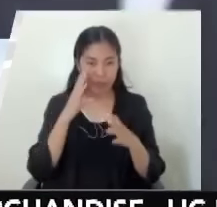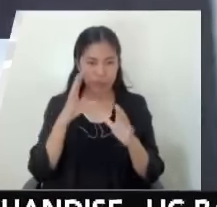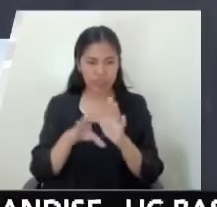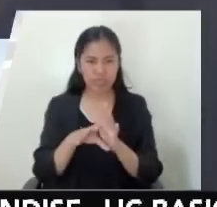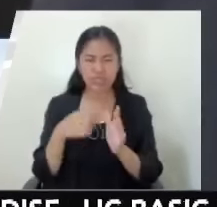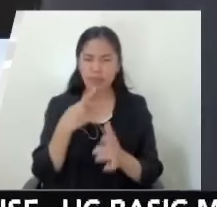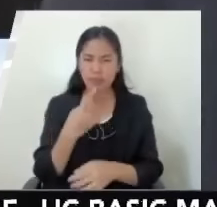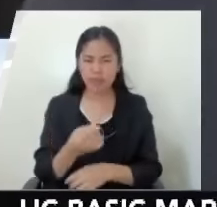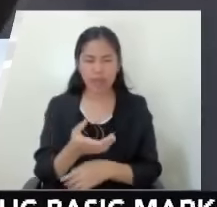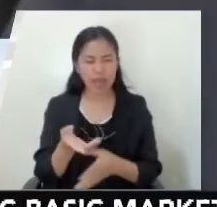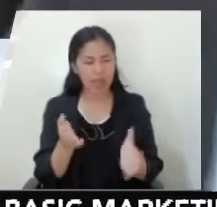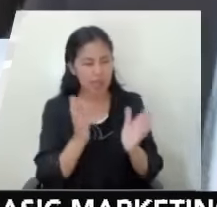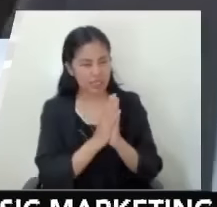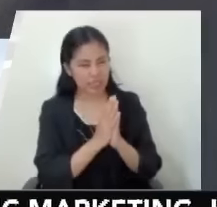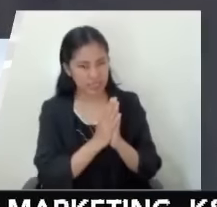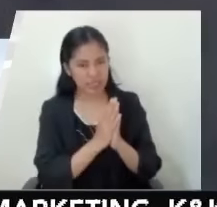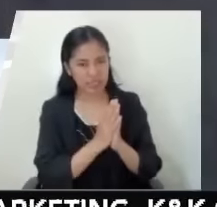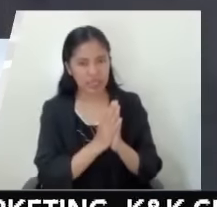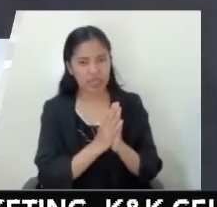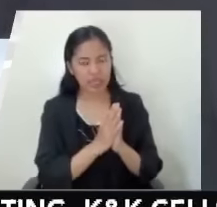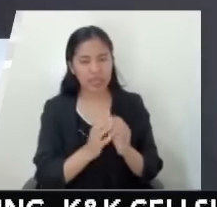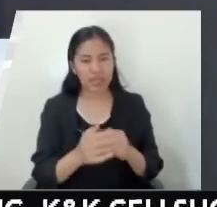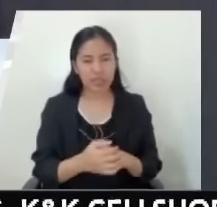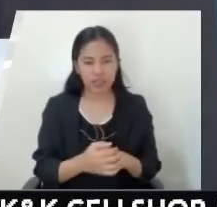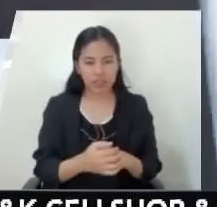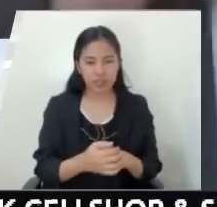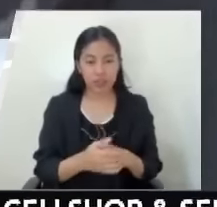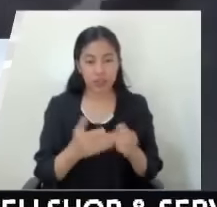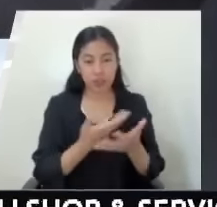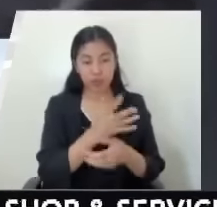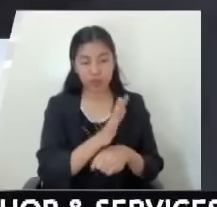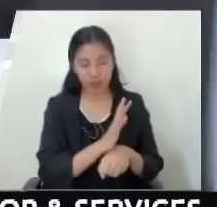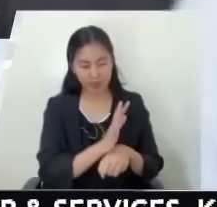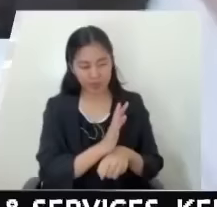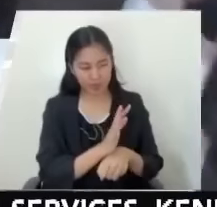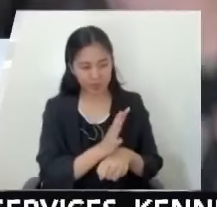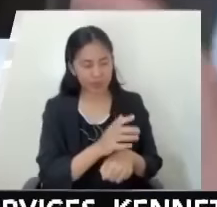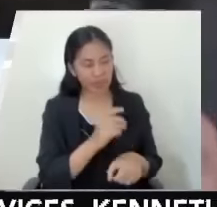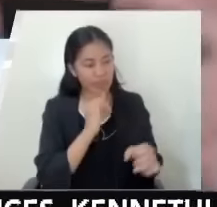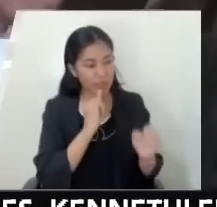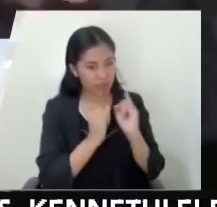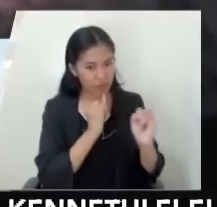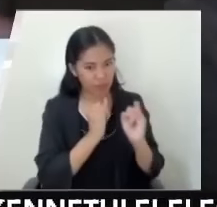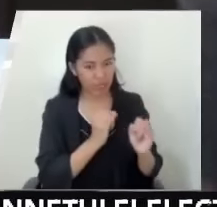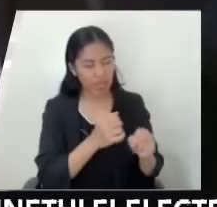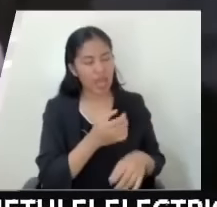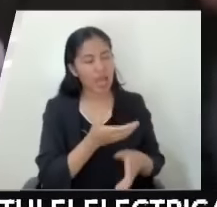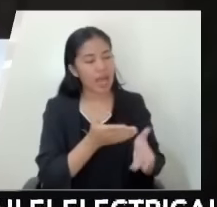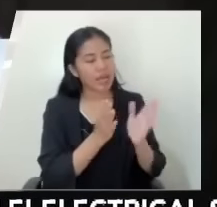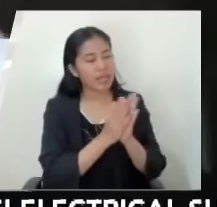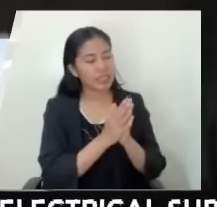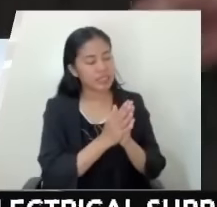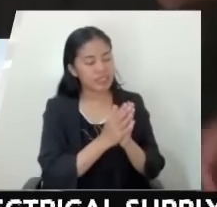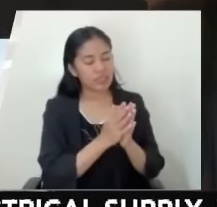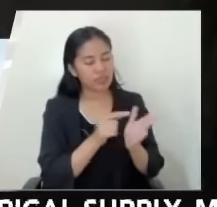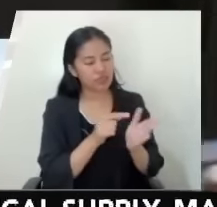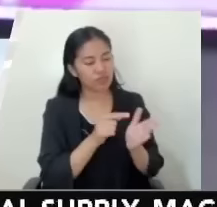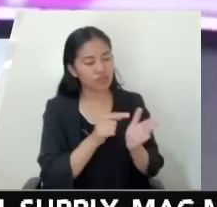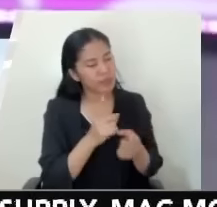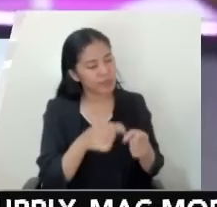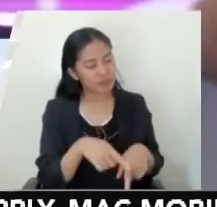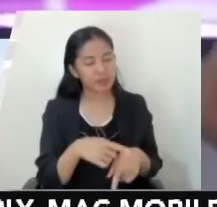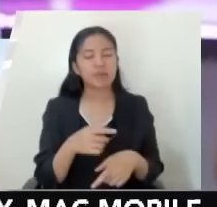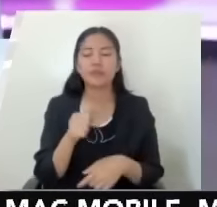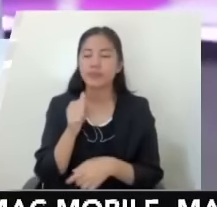sa premiere night ng new movie niyang Fuchsia Libre. Gusto niya munang i-keep na personal ang kanyang buhay. Sa kabila nito, proud